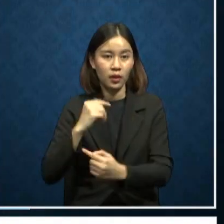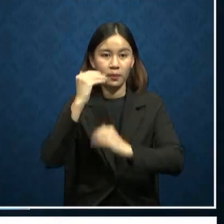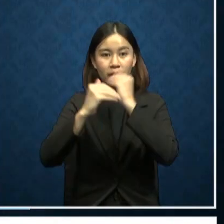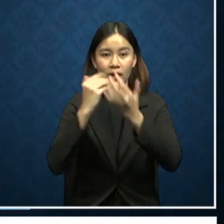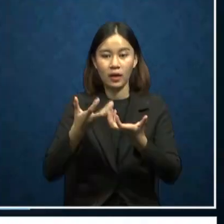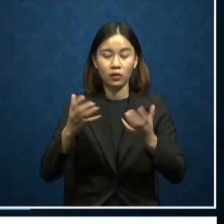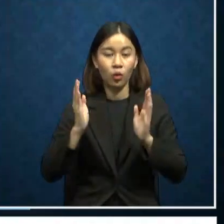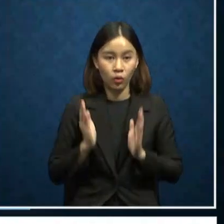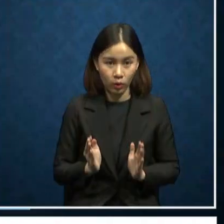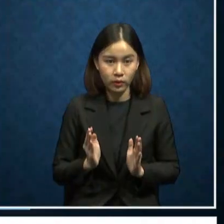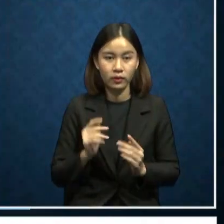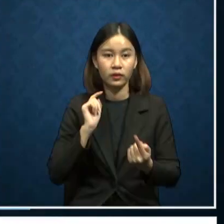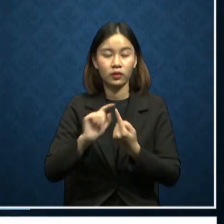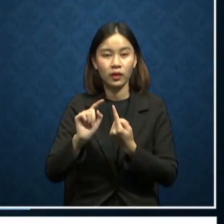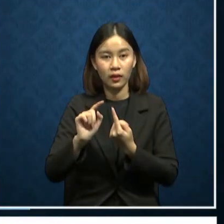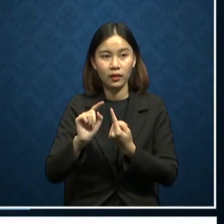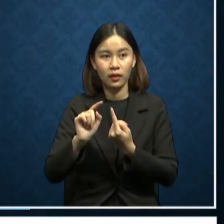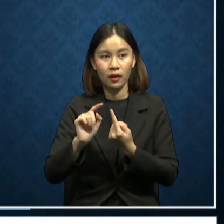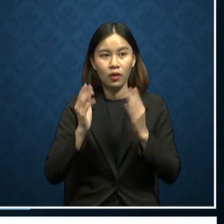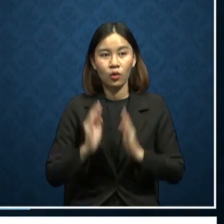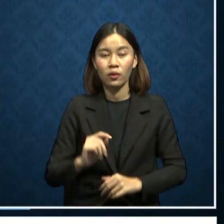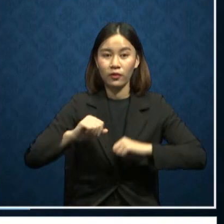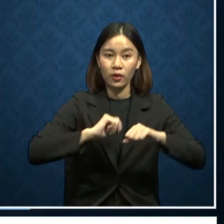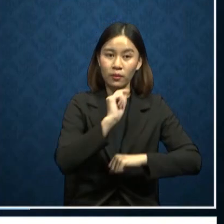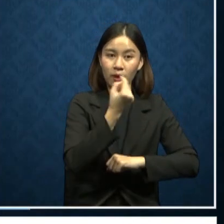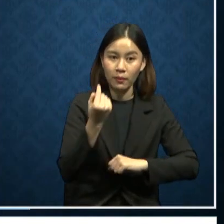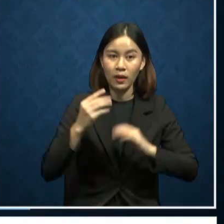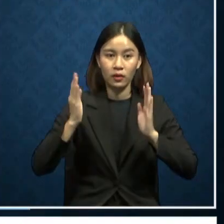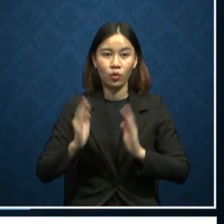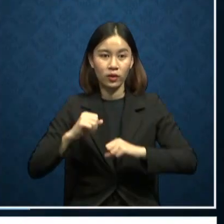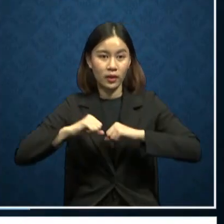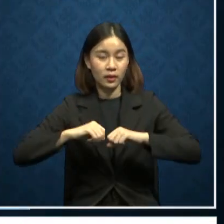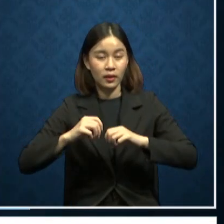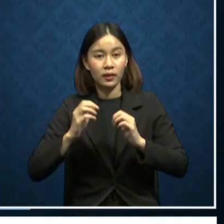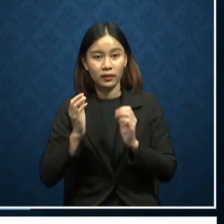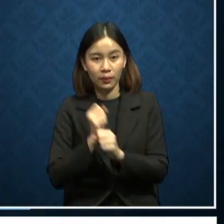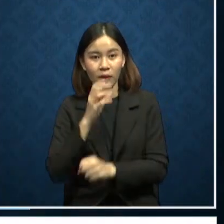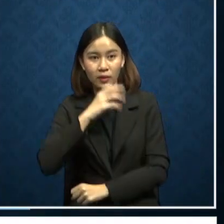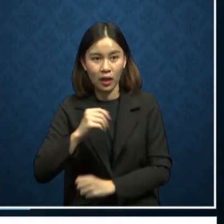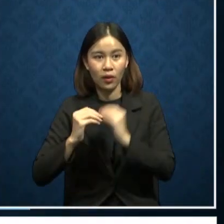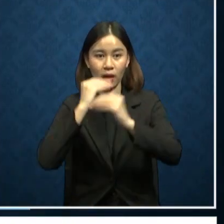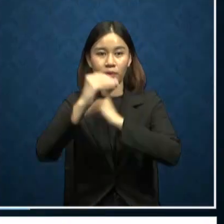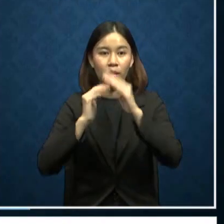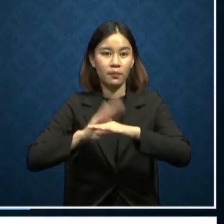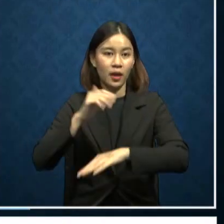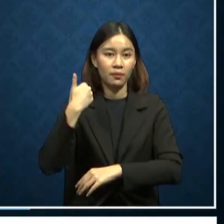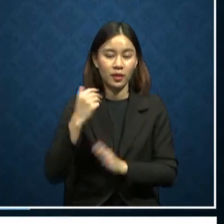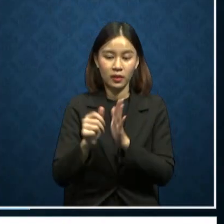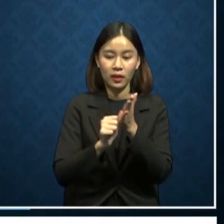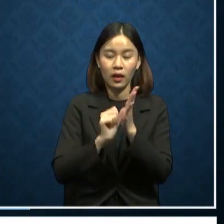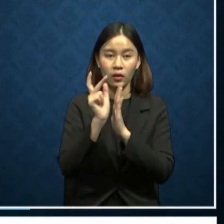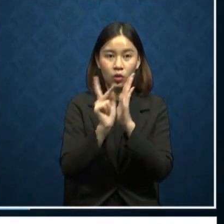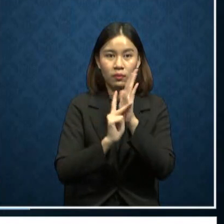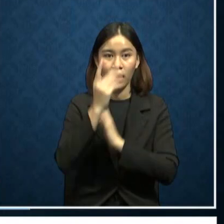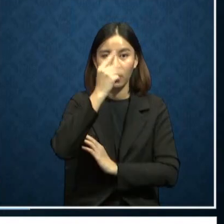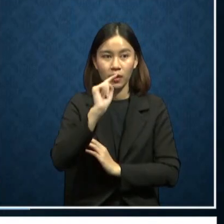ทรัพากรมนุษย์ทั้งส่วนที่เป็นคนรุ่นใหม่และบุคลากรเดิมเพื่อให้มีภาพมากขึ้น 2คือปรับปรุงกฎหมายนะครับเพื่อให้